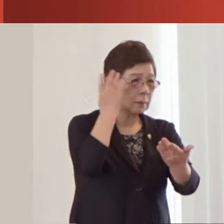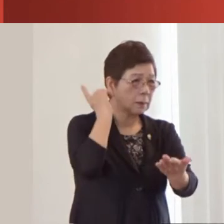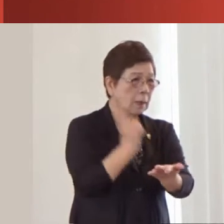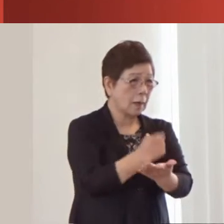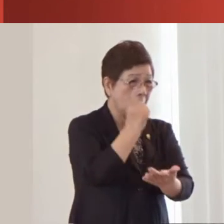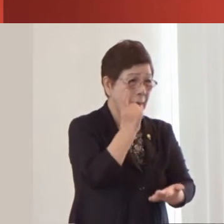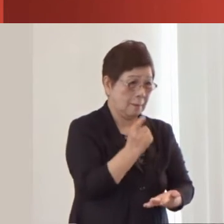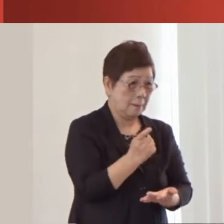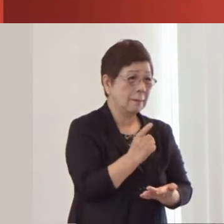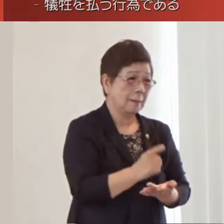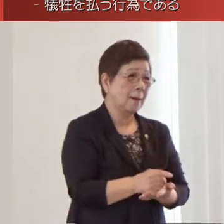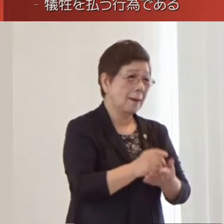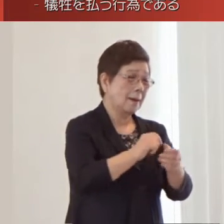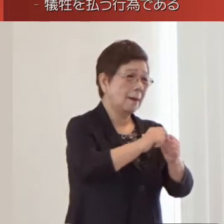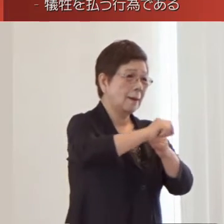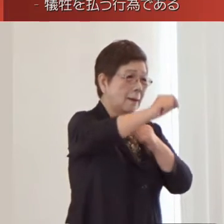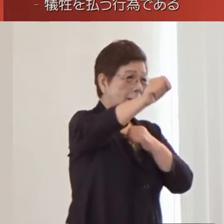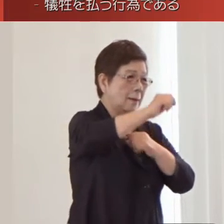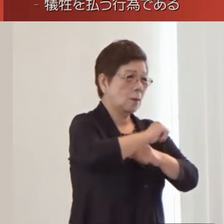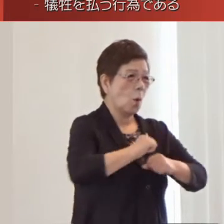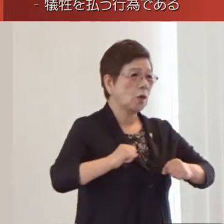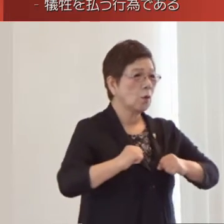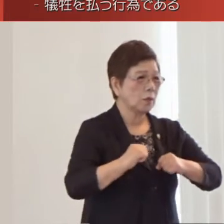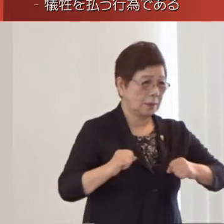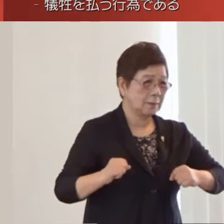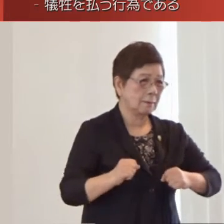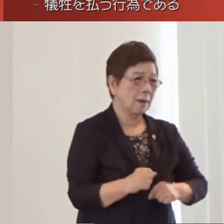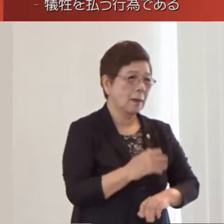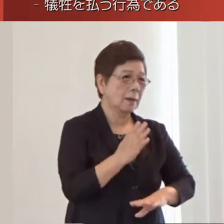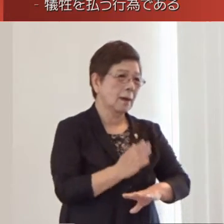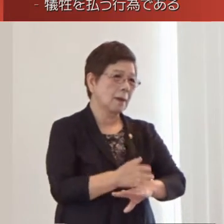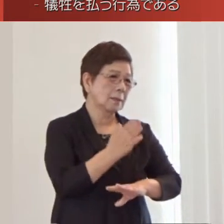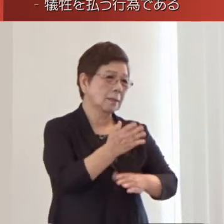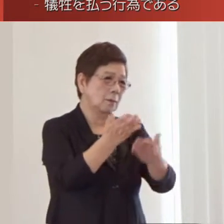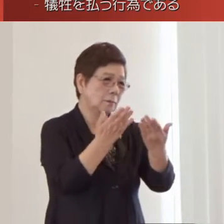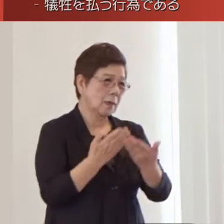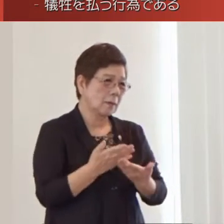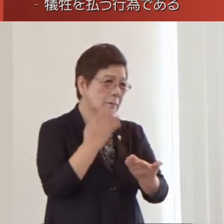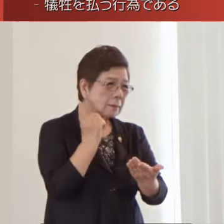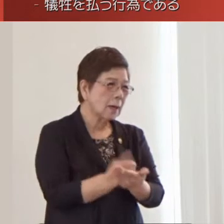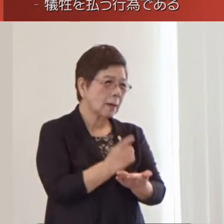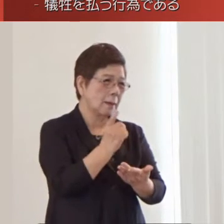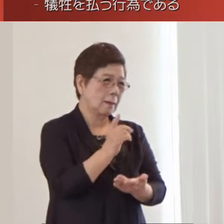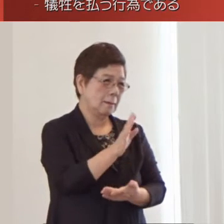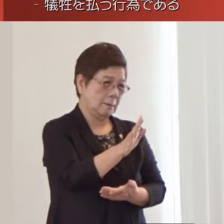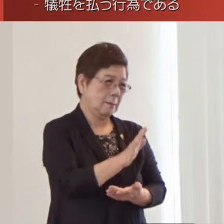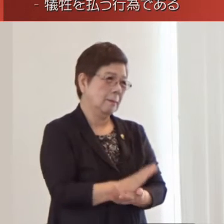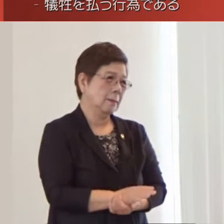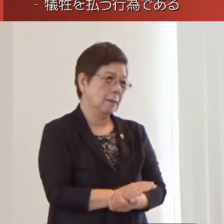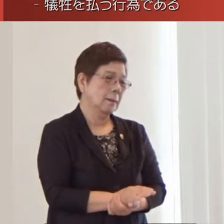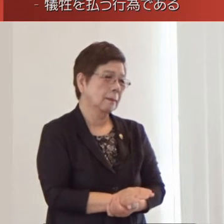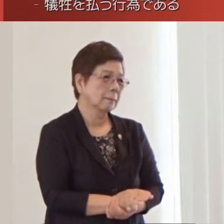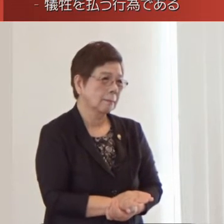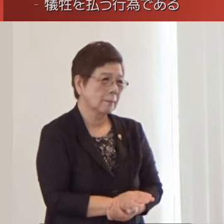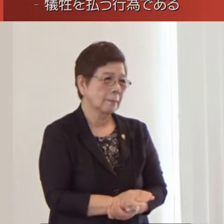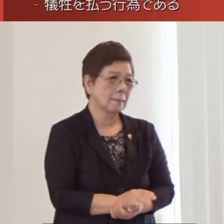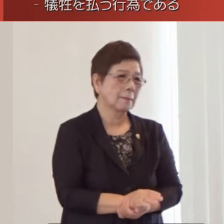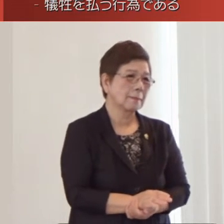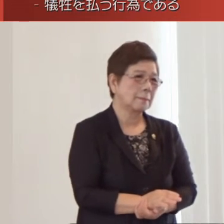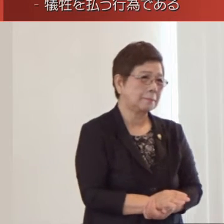永遠の命を与えられた。そしてこれは一種おまけですけれども